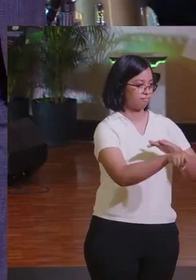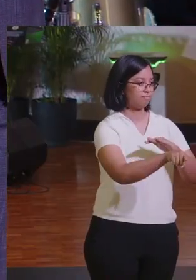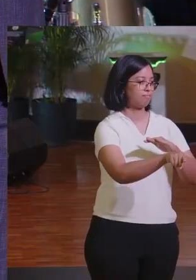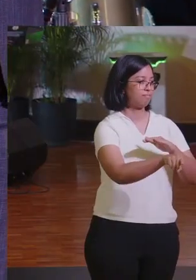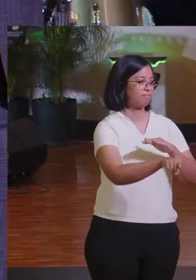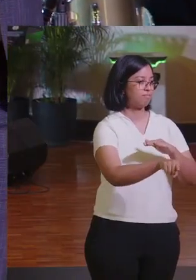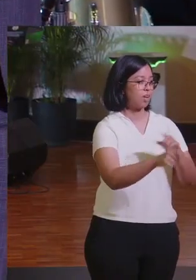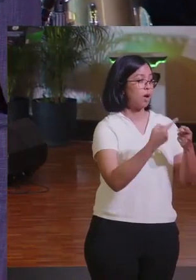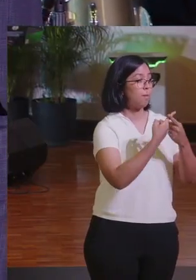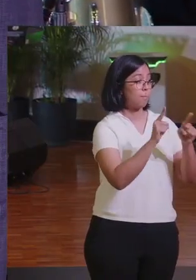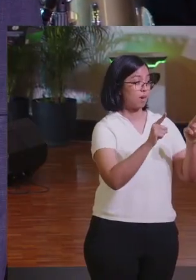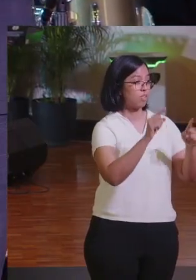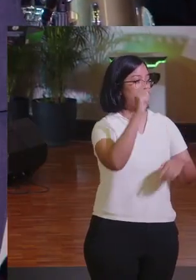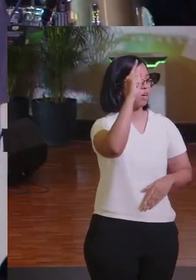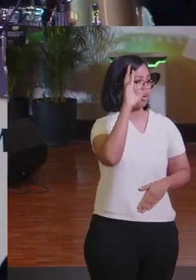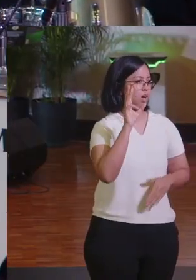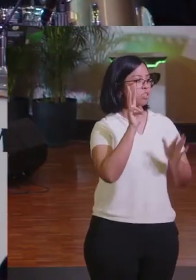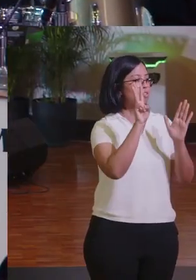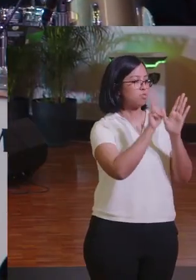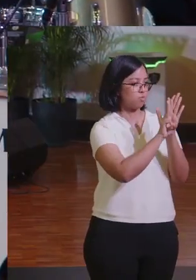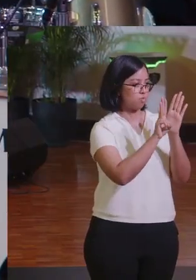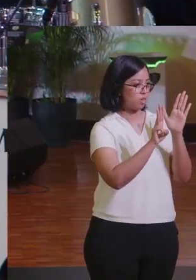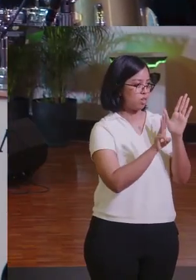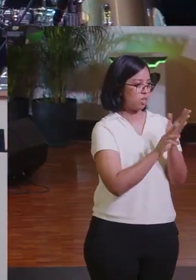ng Diyos kung dapat nasaan siya.